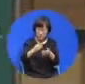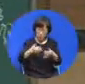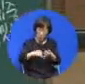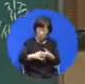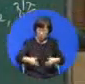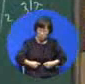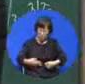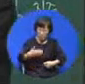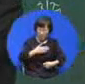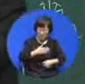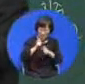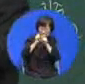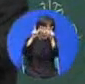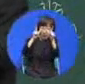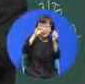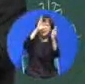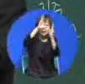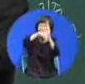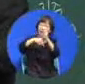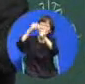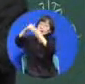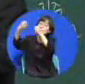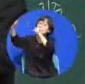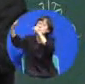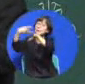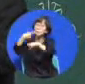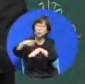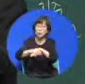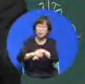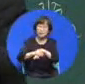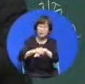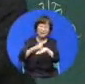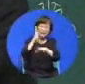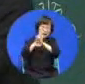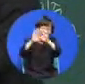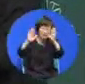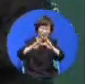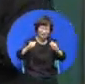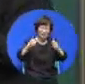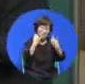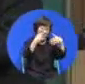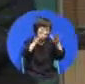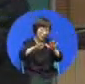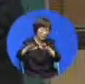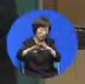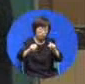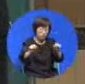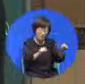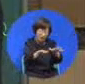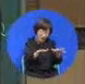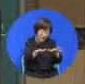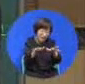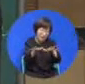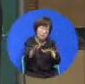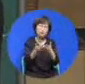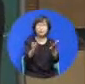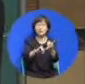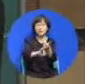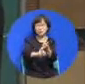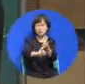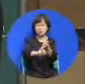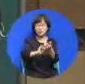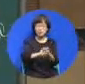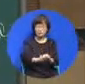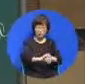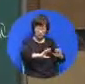바다가 육지를 내가 진동시킬 것이니라. But the moment you realize this, this is what God says. I will once more shake the heavens and the earth, the